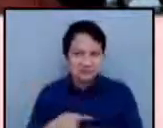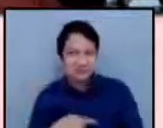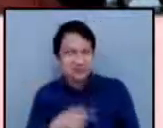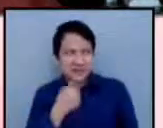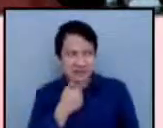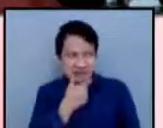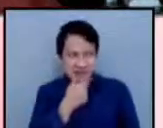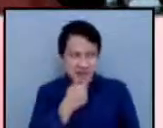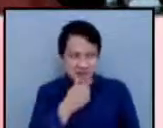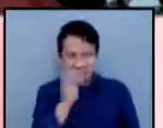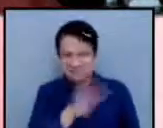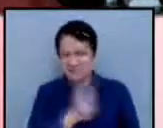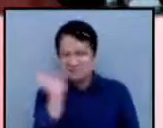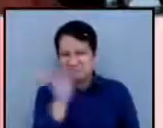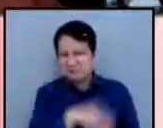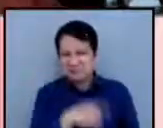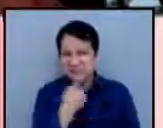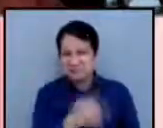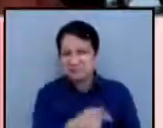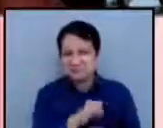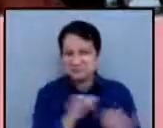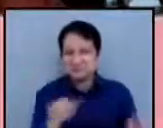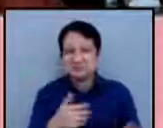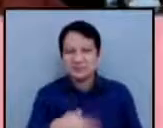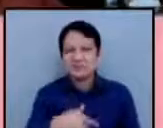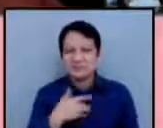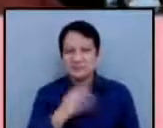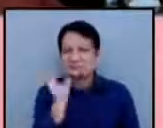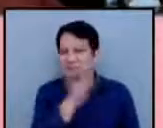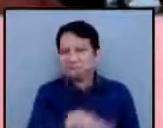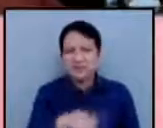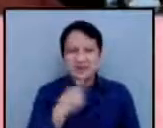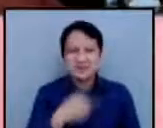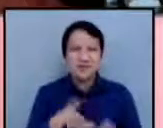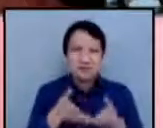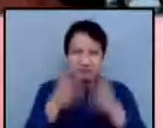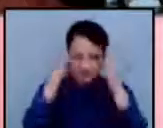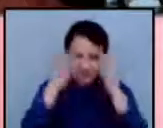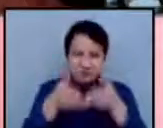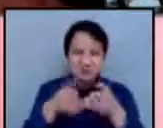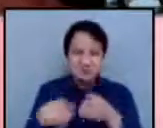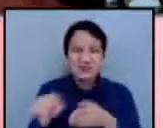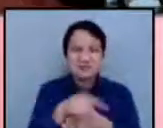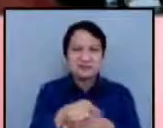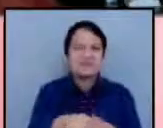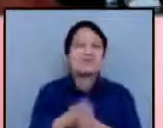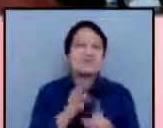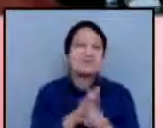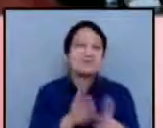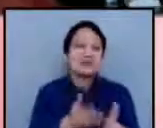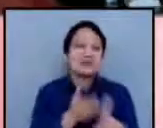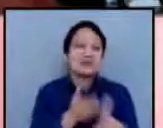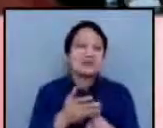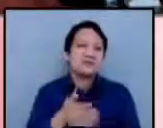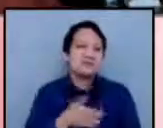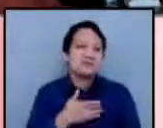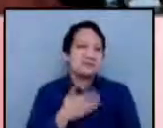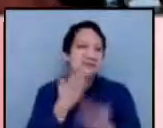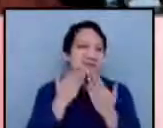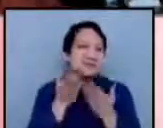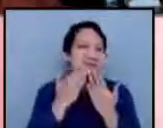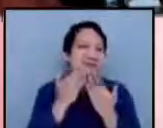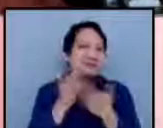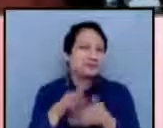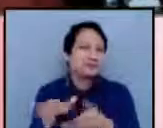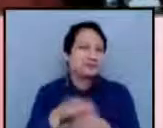namin pinapansin. Saka parang sanay na kami doon. At doon kami nakikilala sa kanila. Kaya, thank you. Kaya,